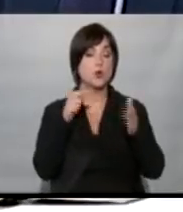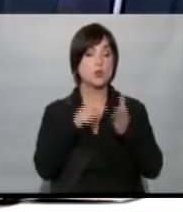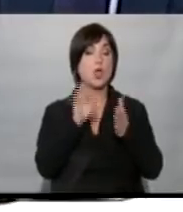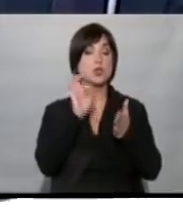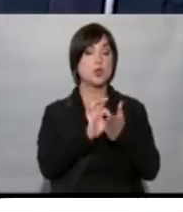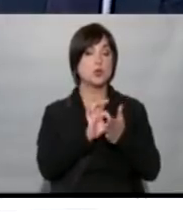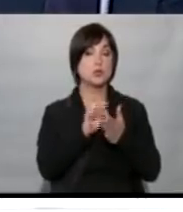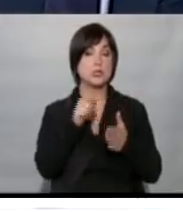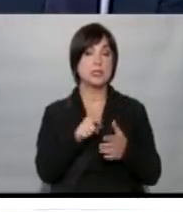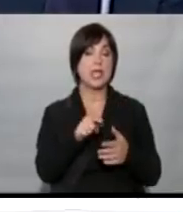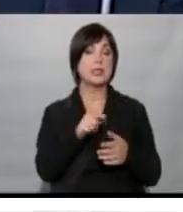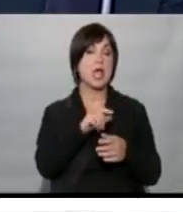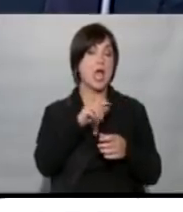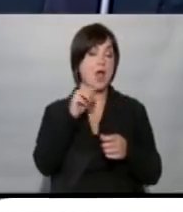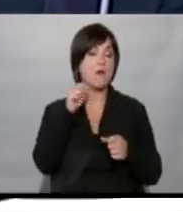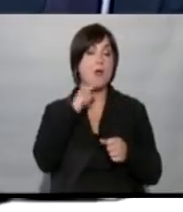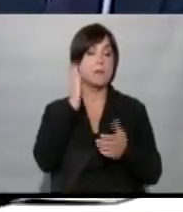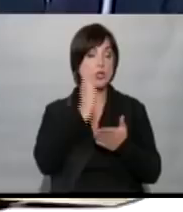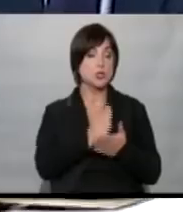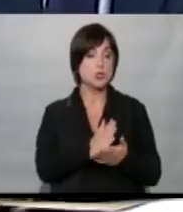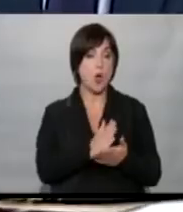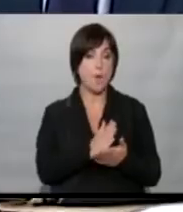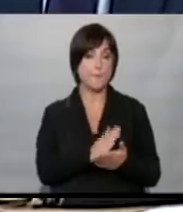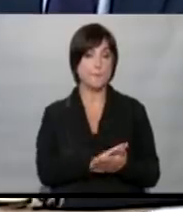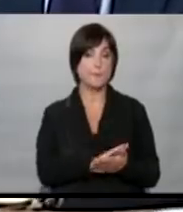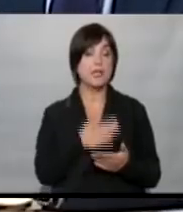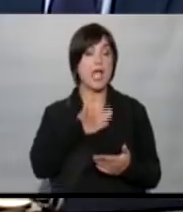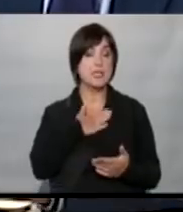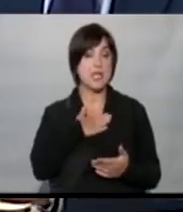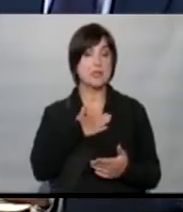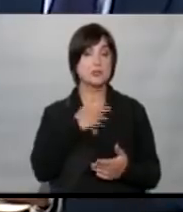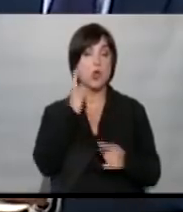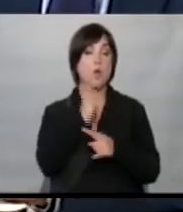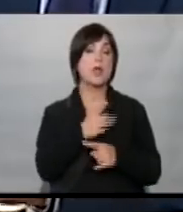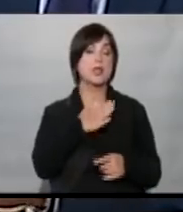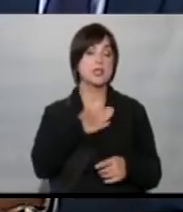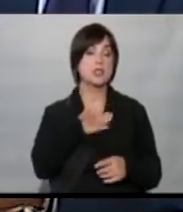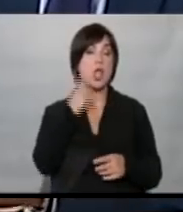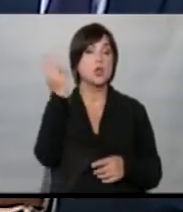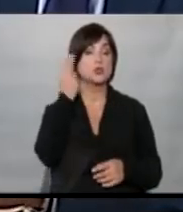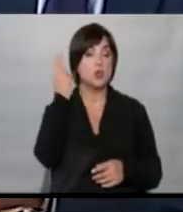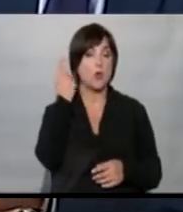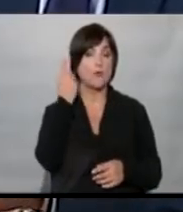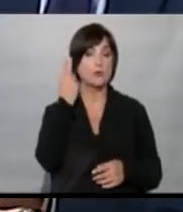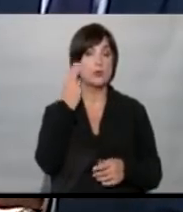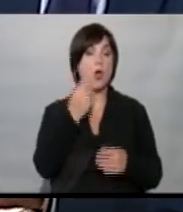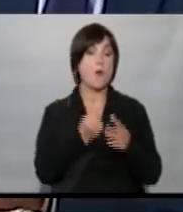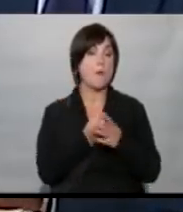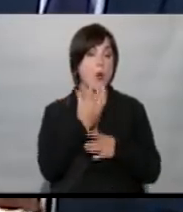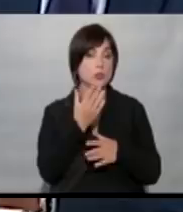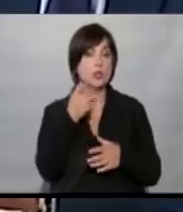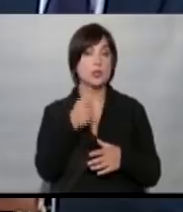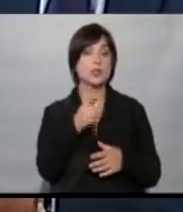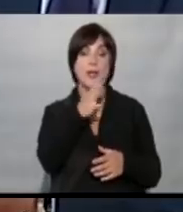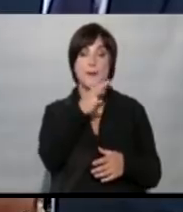на процесот на антиквизација, при што... Кај нас го определува нашиот словенско потекло и факто